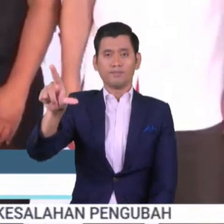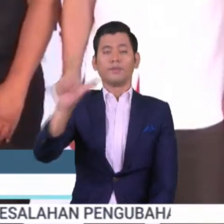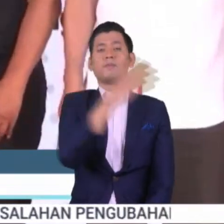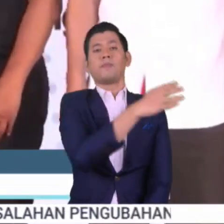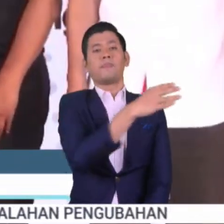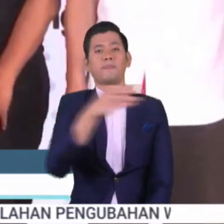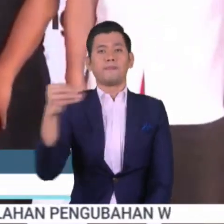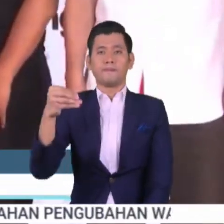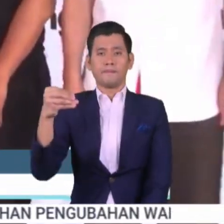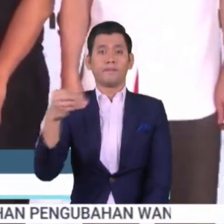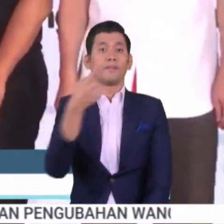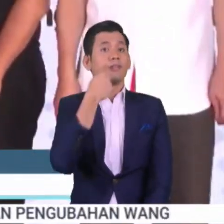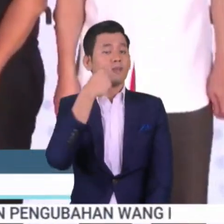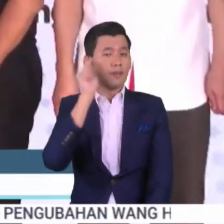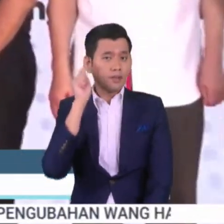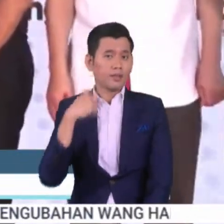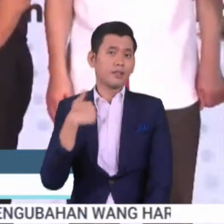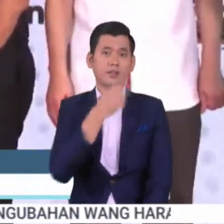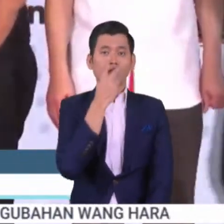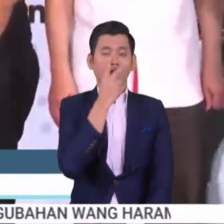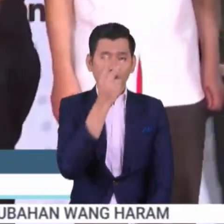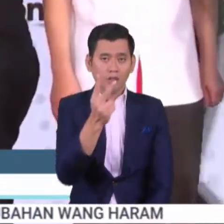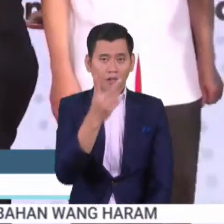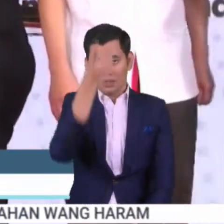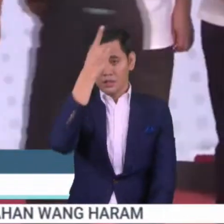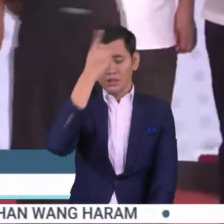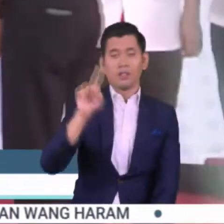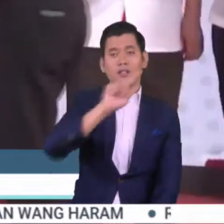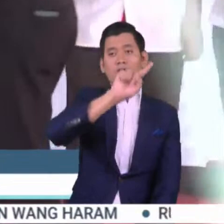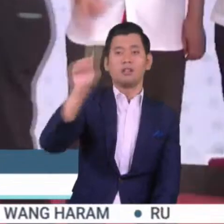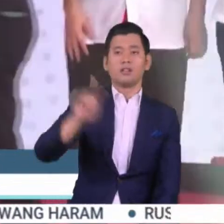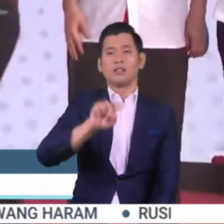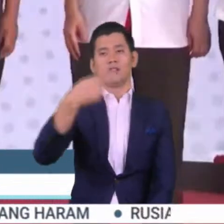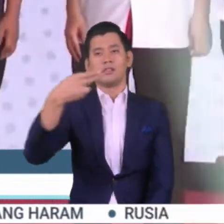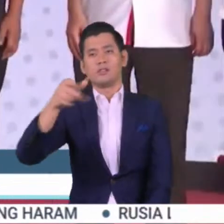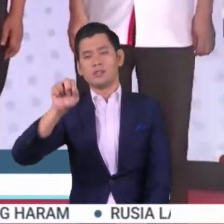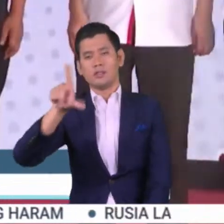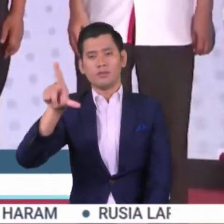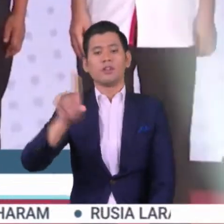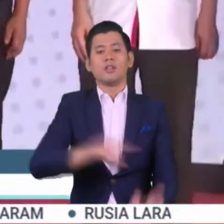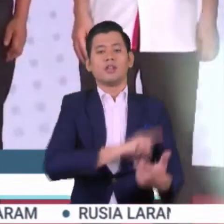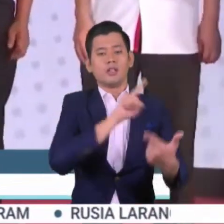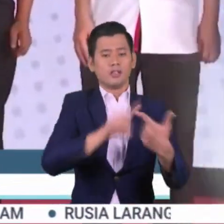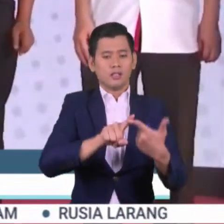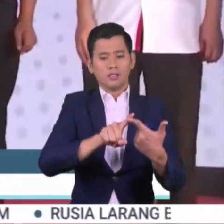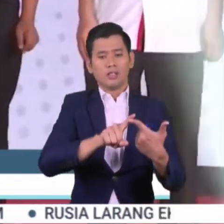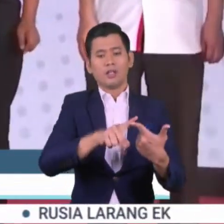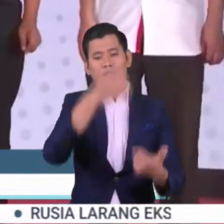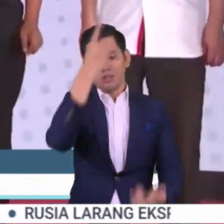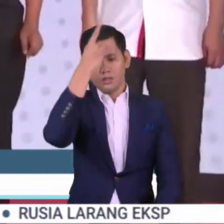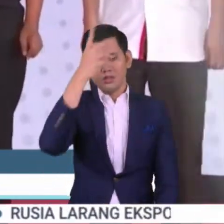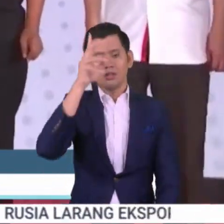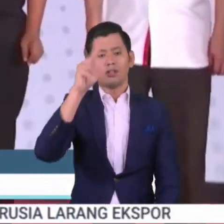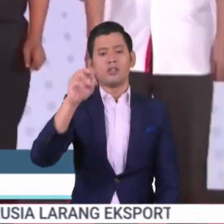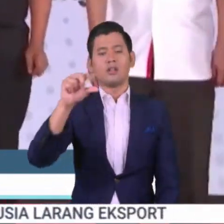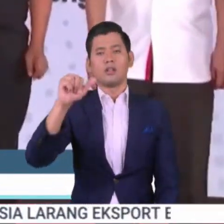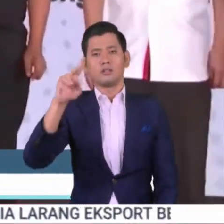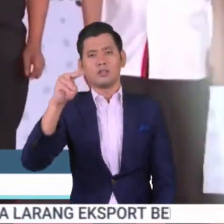Dan sebentar tadi juga Datuk Sri Rizal American dan American selaku